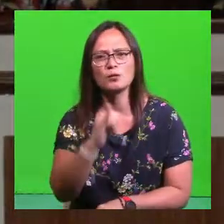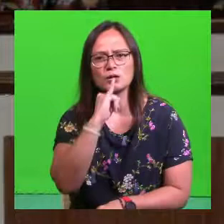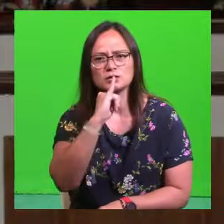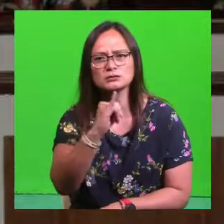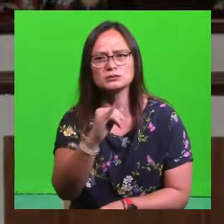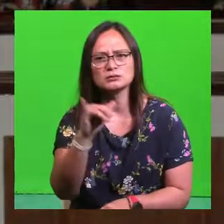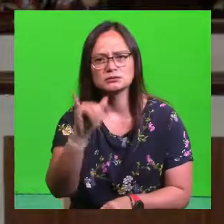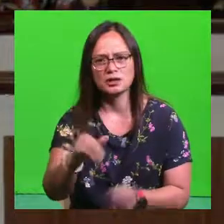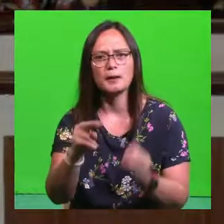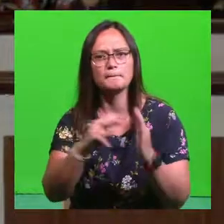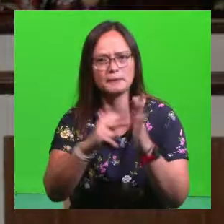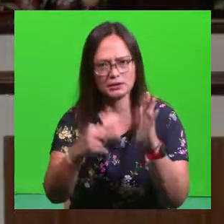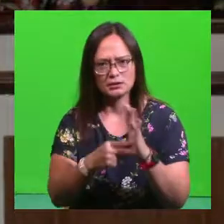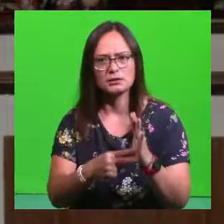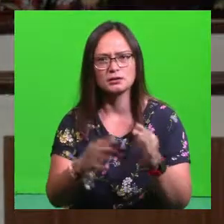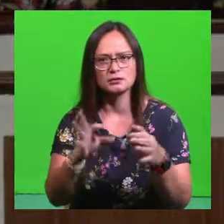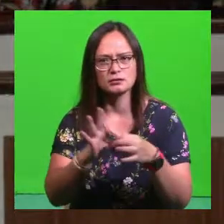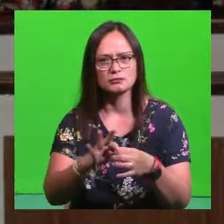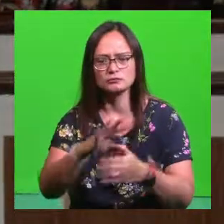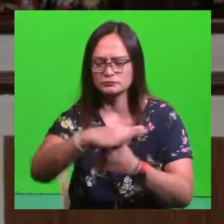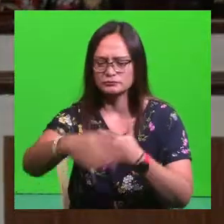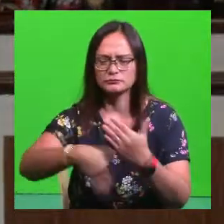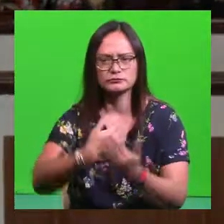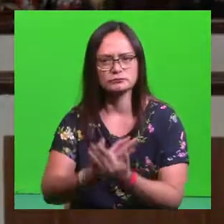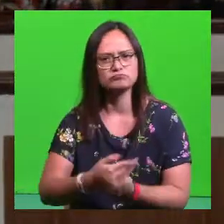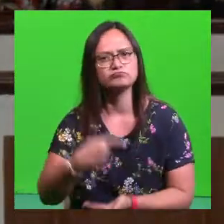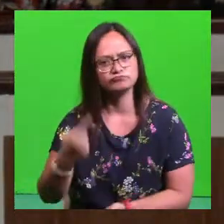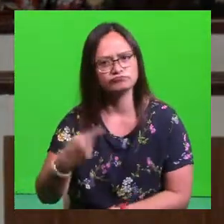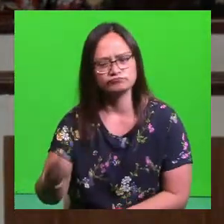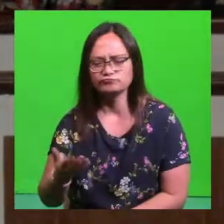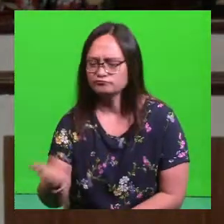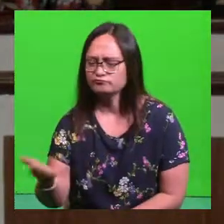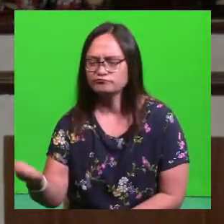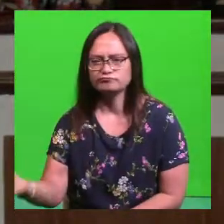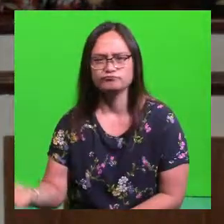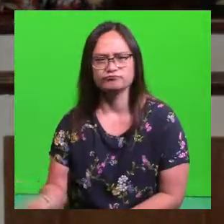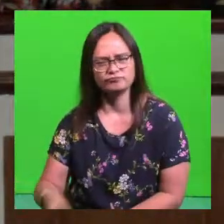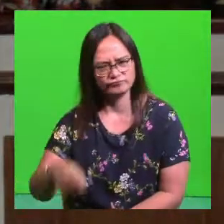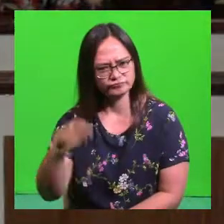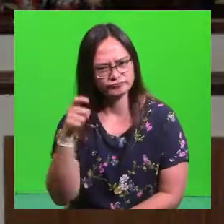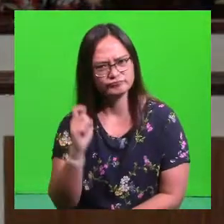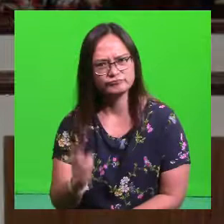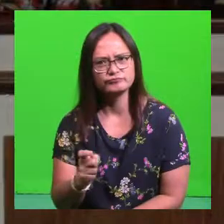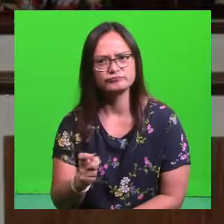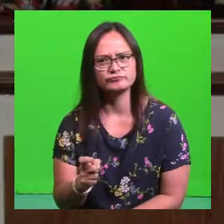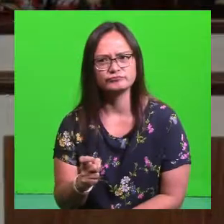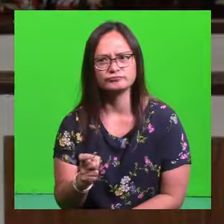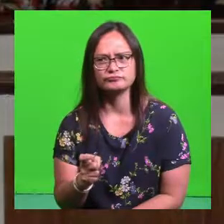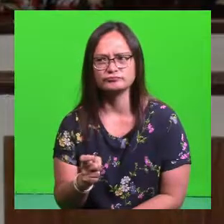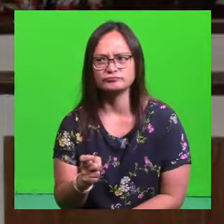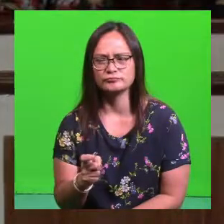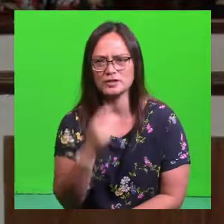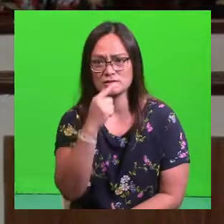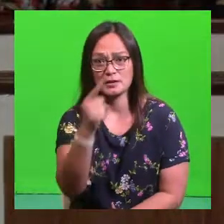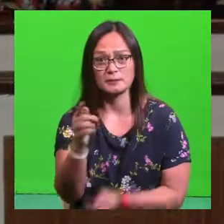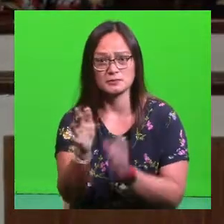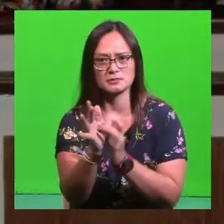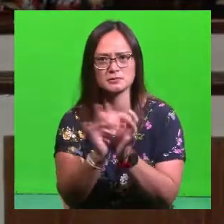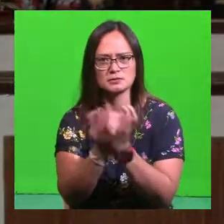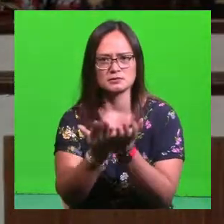ng mga bagay na ito? Kinakailangan na ang sabi sa banal na kasulatan, then open he